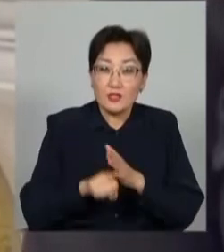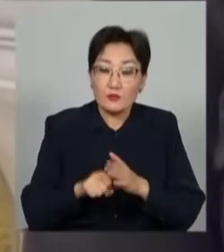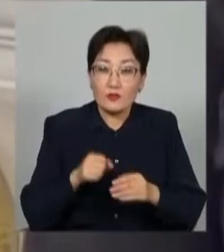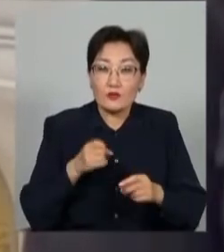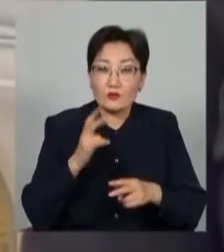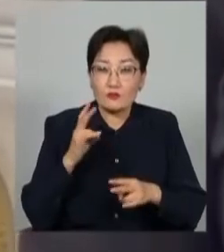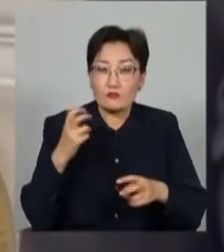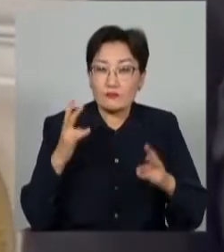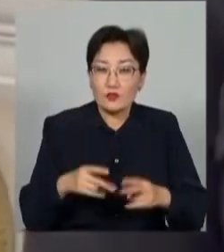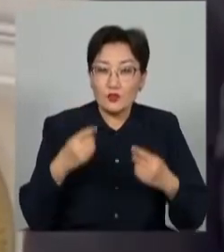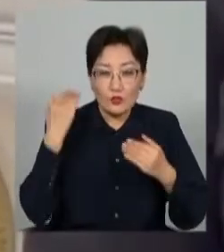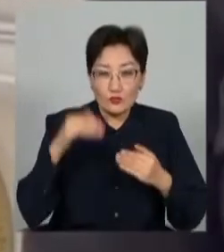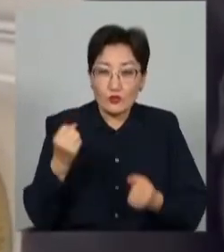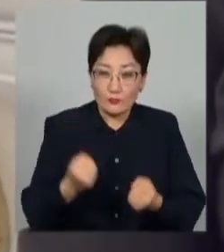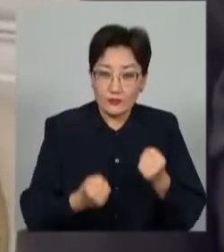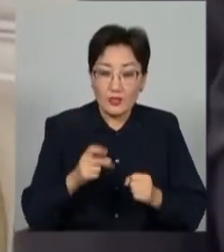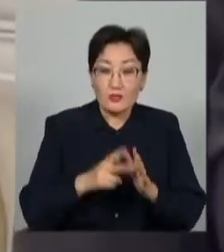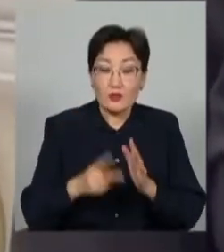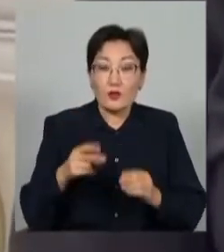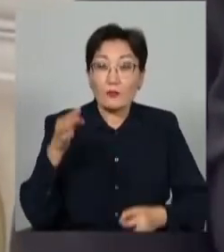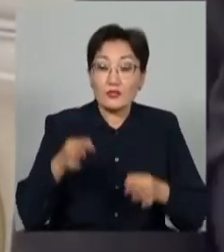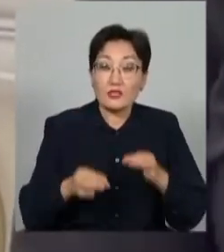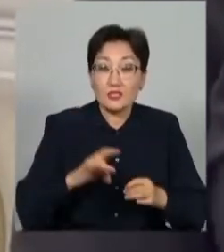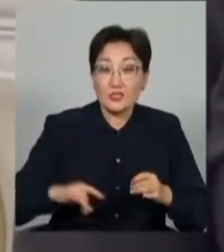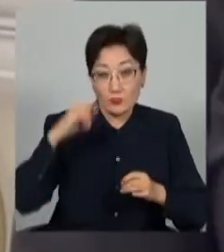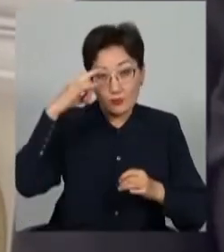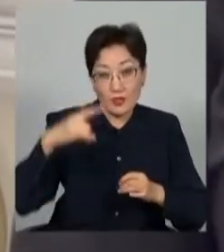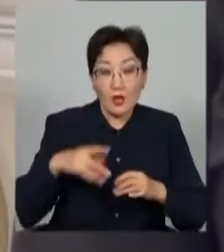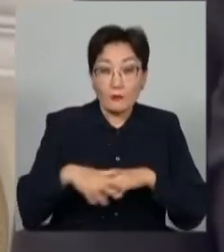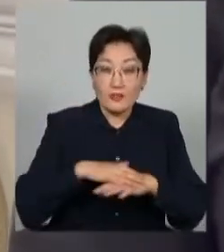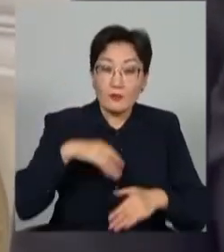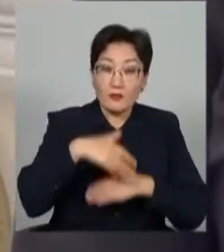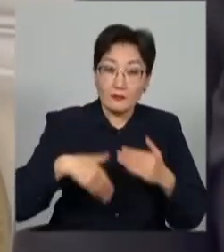повреждение чужого имущества и 272 Уголовного кодекса Республики Казахстан «Массовые беспорядки».